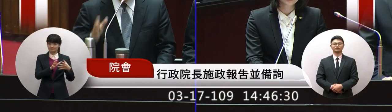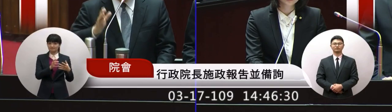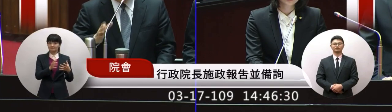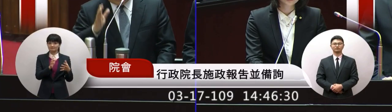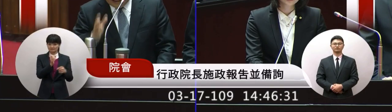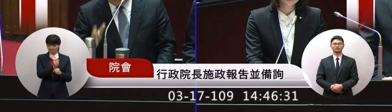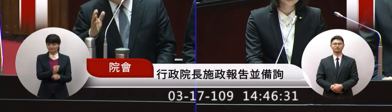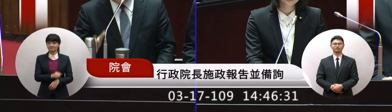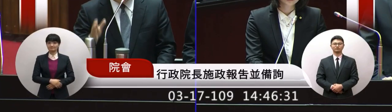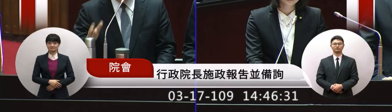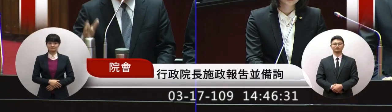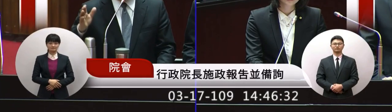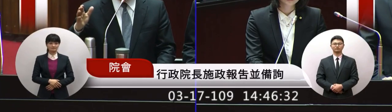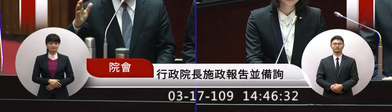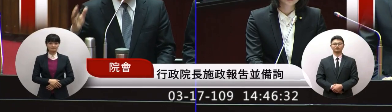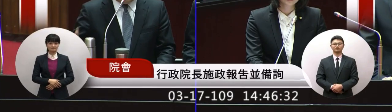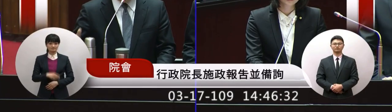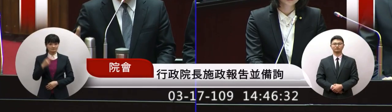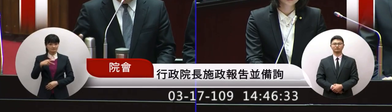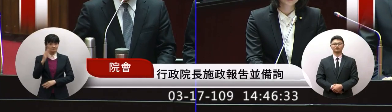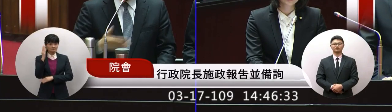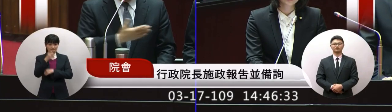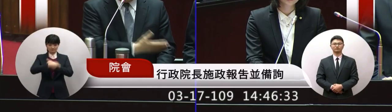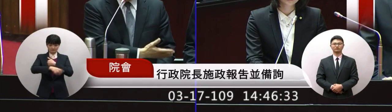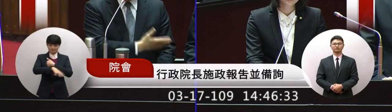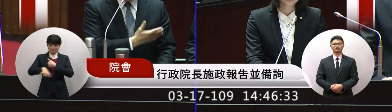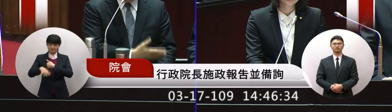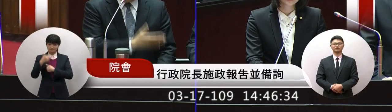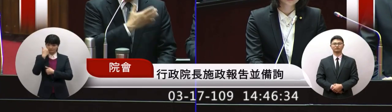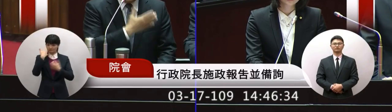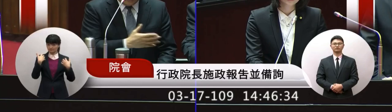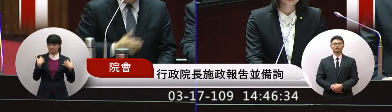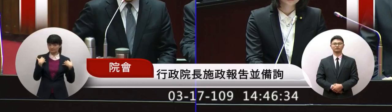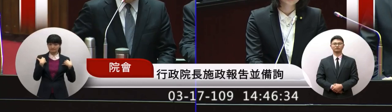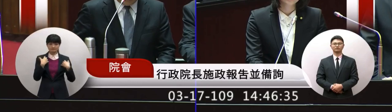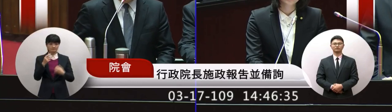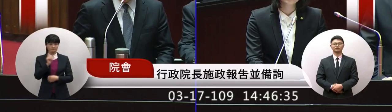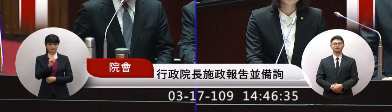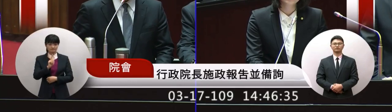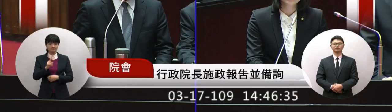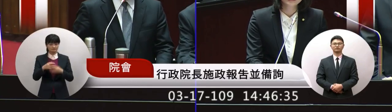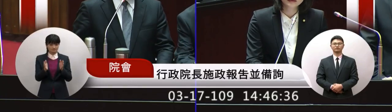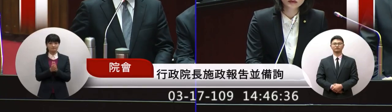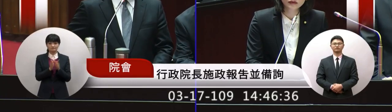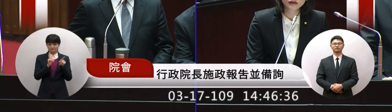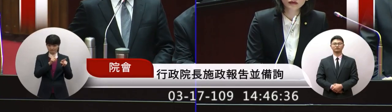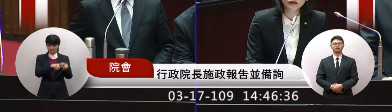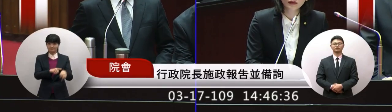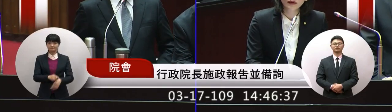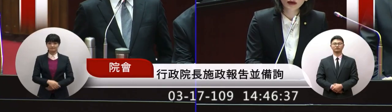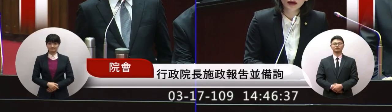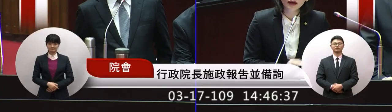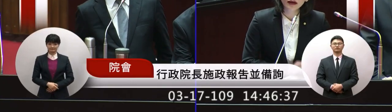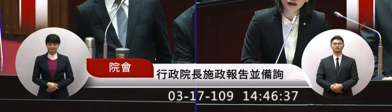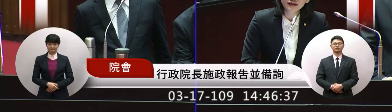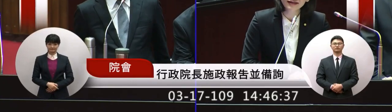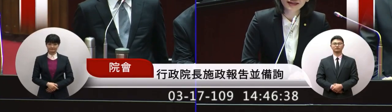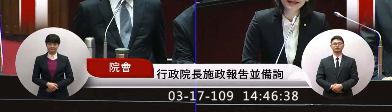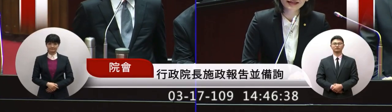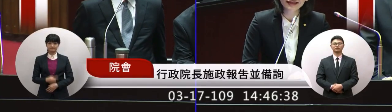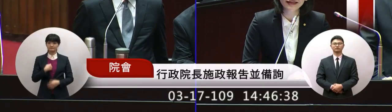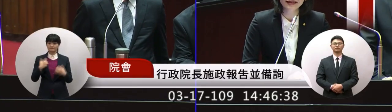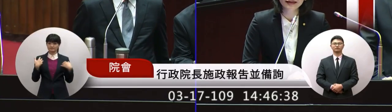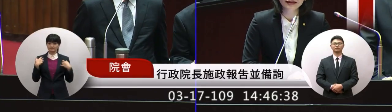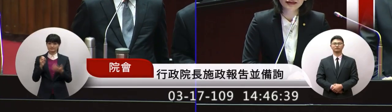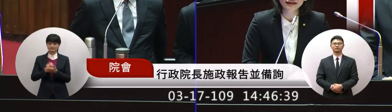于哪一些部位应该怎么样做，相关的部位应该照这样来做。 我是不是跟委员来报告